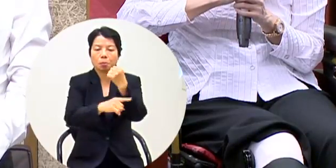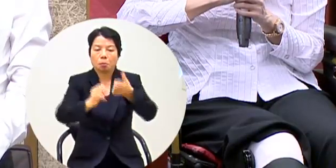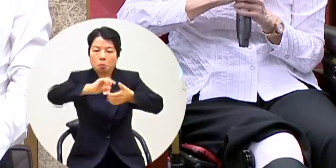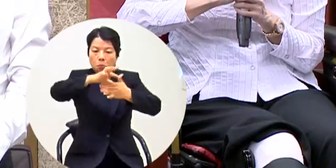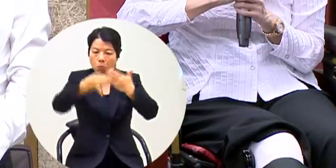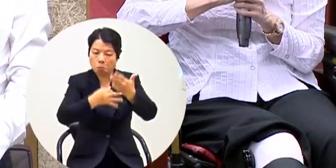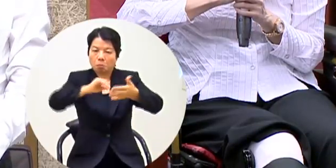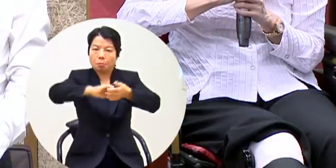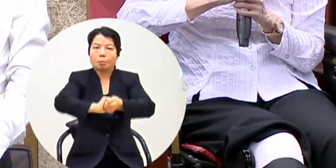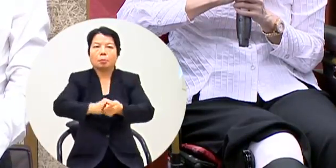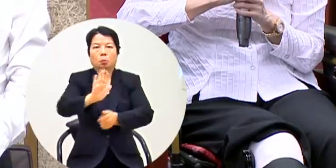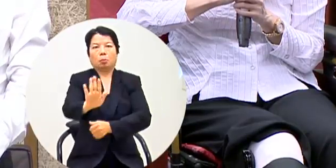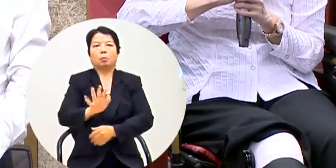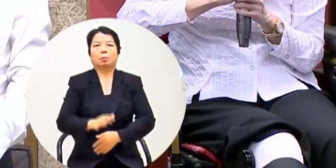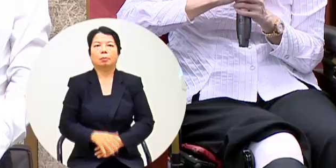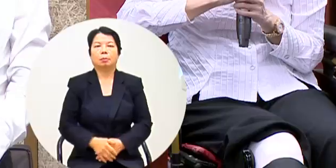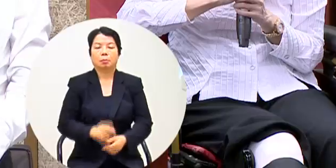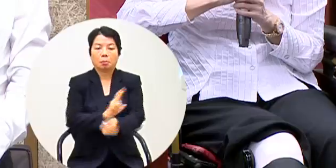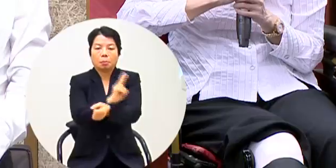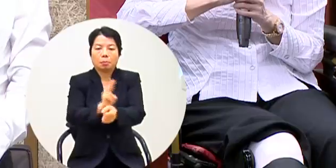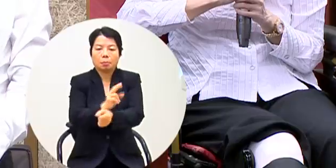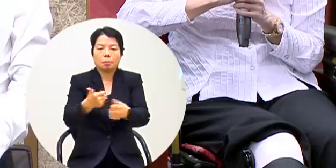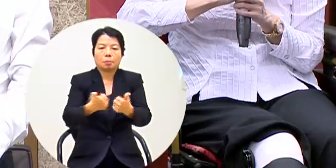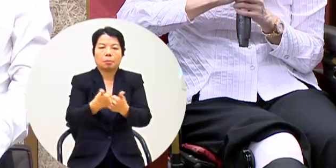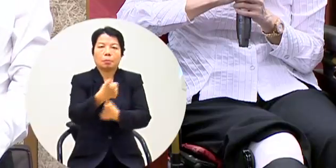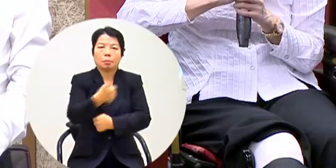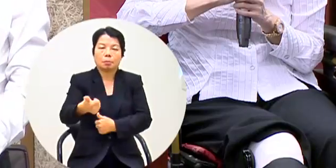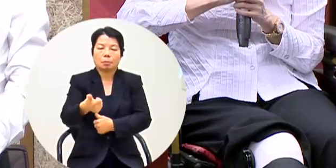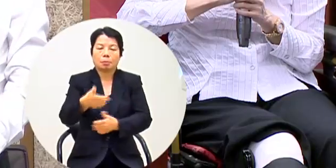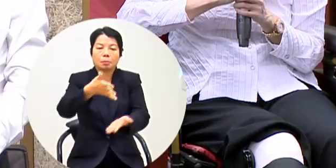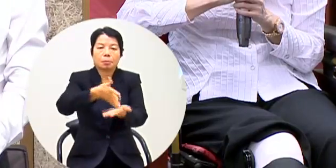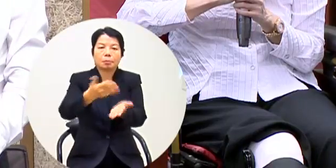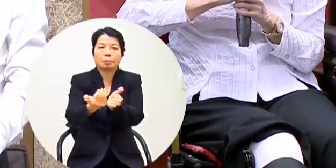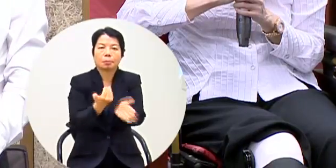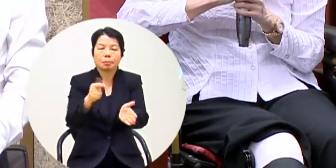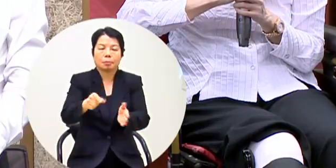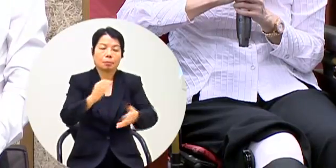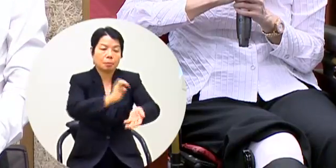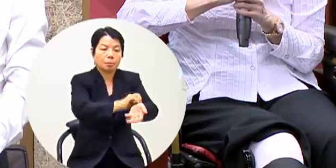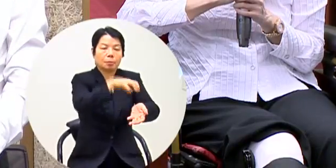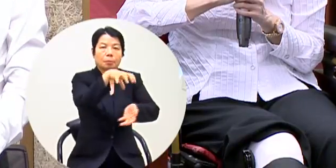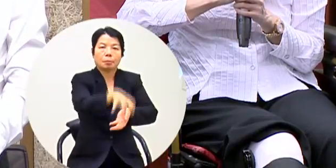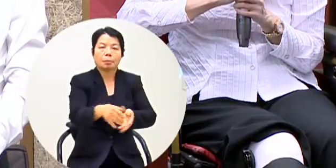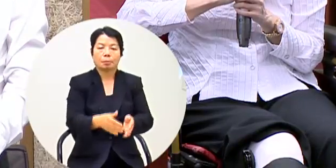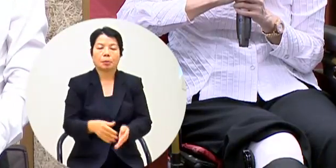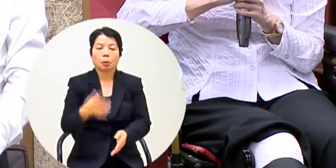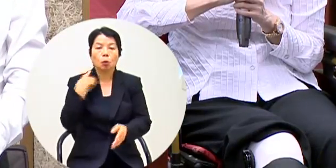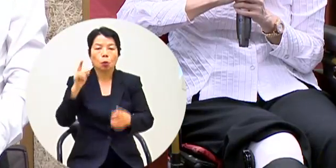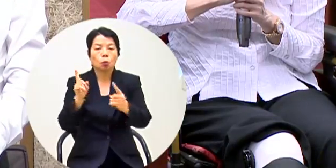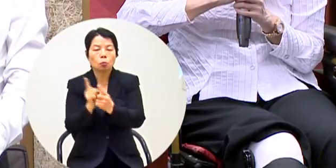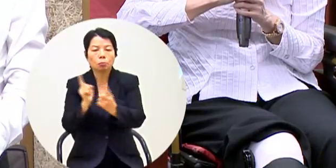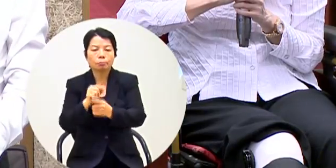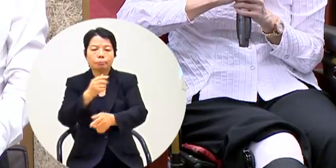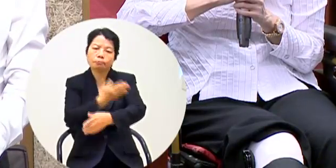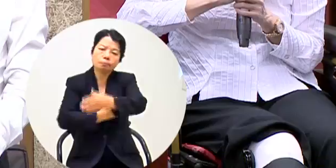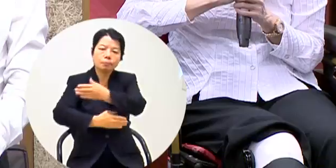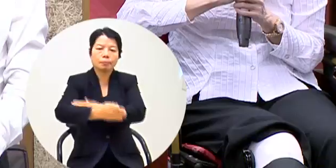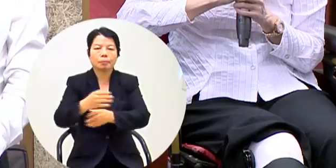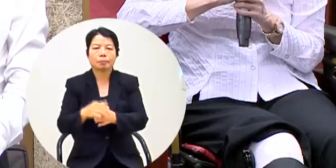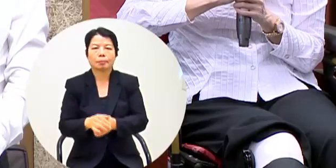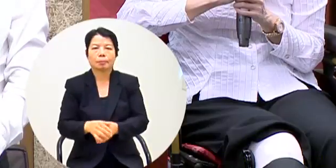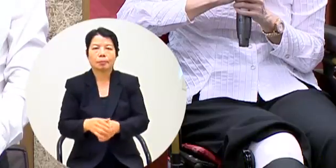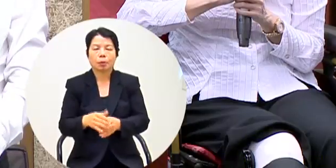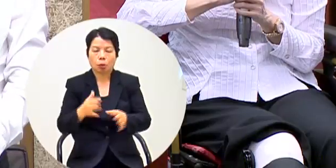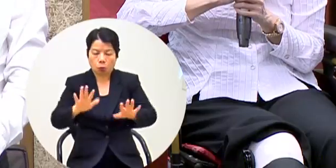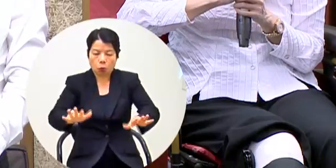也提到了，像我们的医院或者是有一些需要行动不便进出的地方，我们是有开放这个斜坡道进